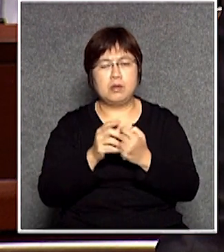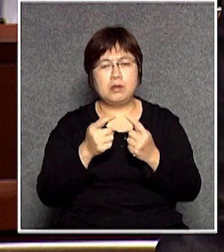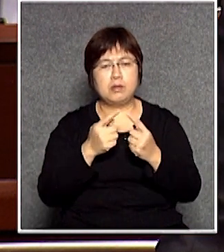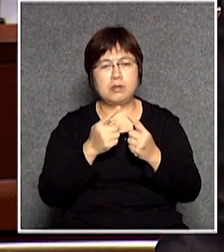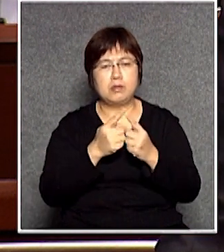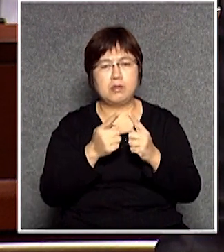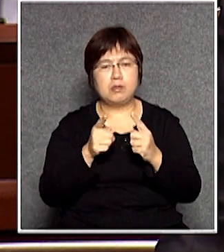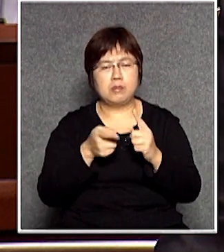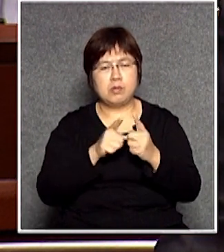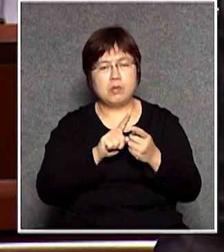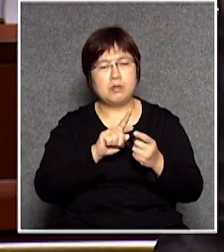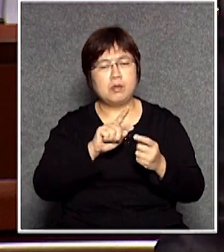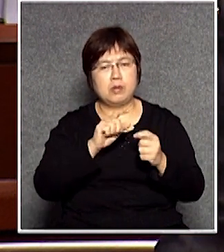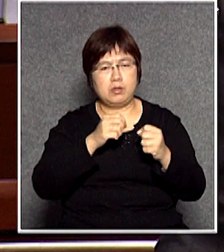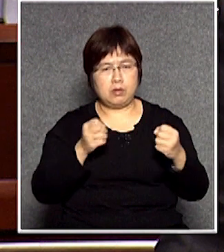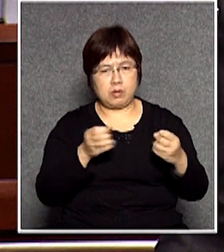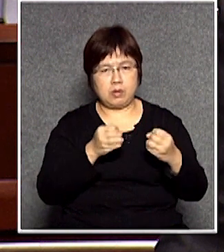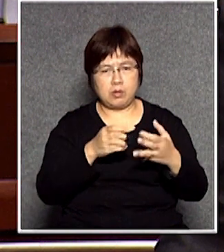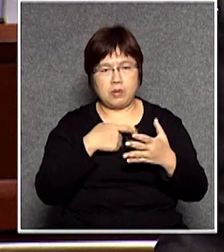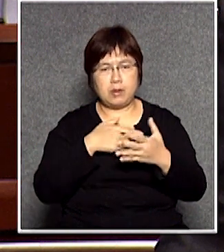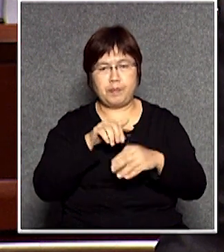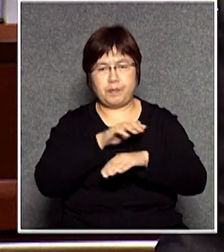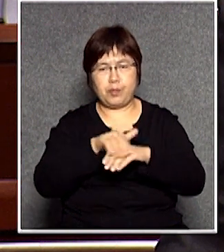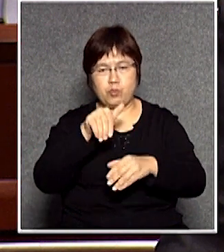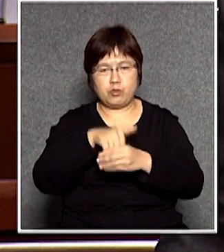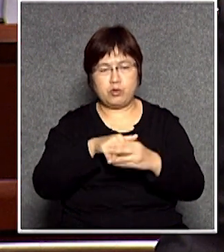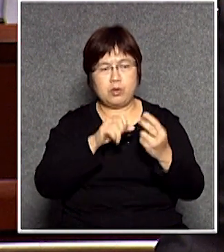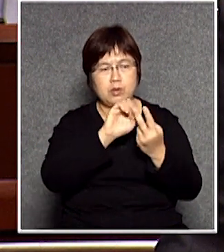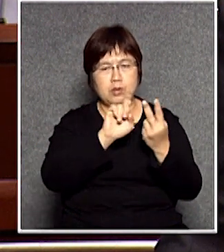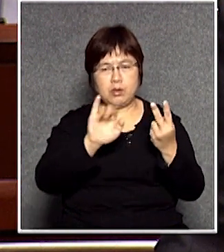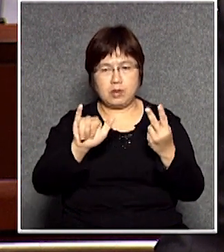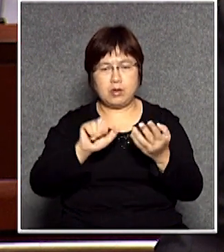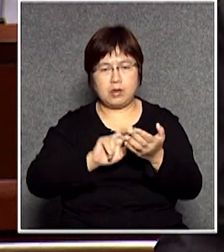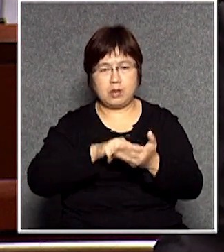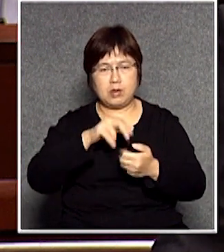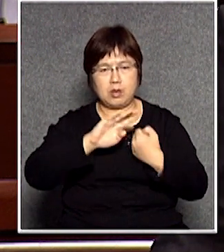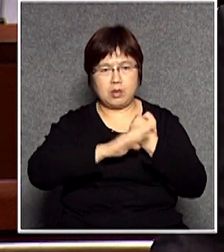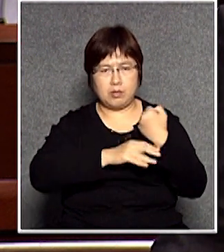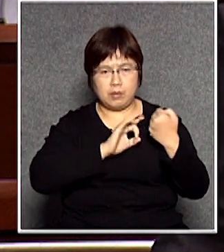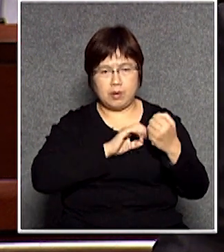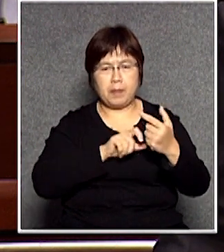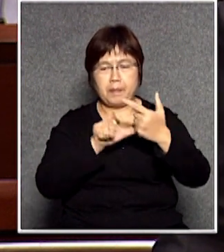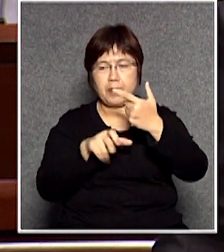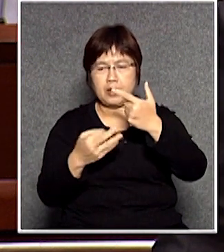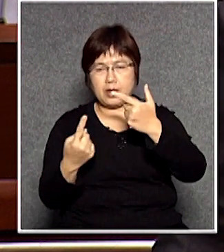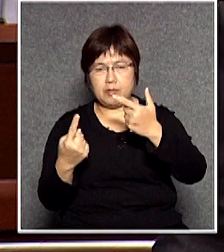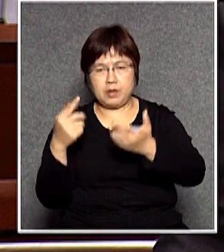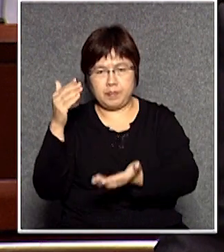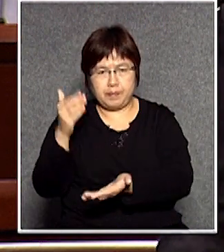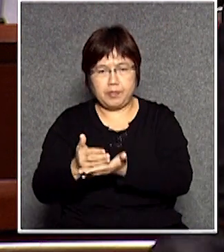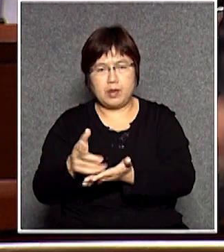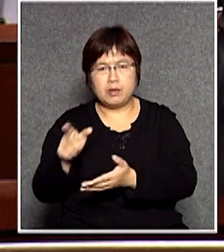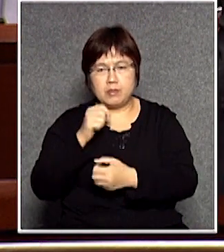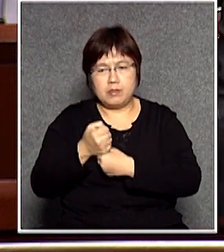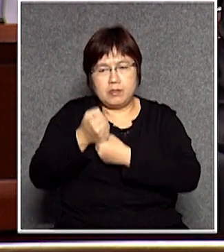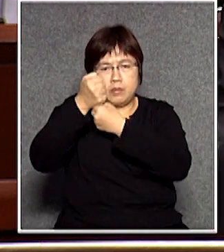表大會的有關於香港特別行政區普選的2016年立法會產生的所謂831落閘方案，以及雨傘運